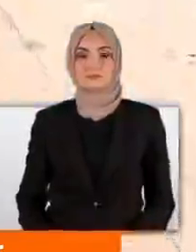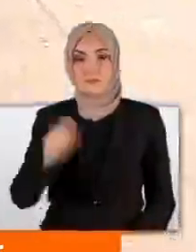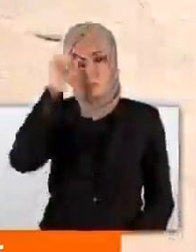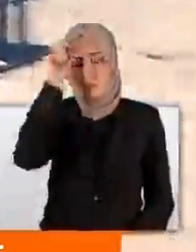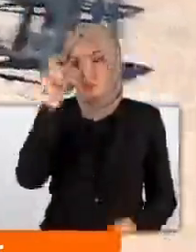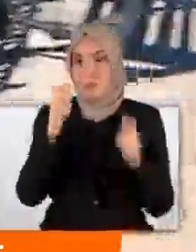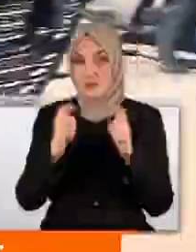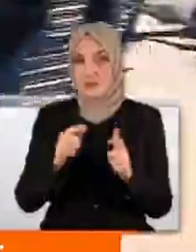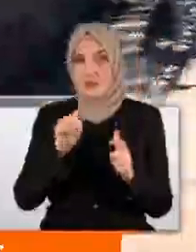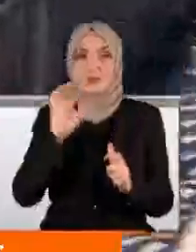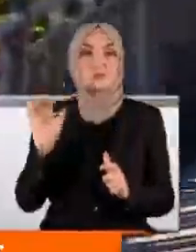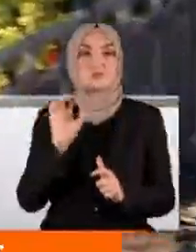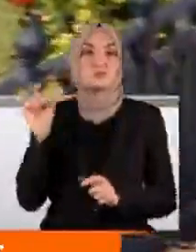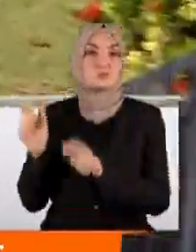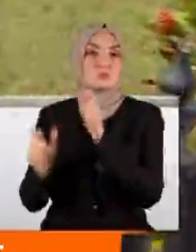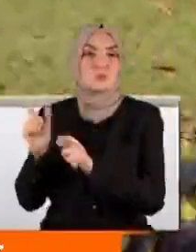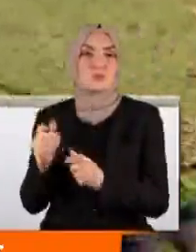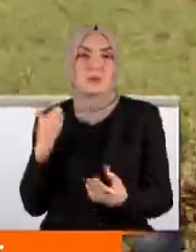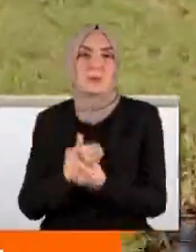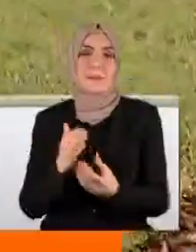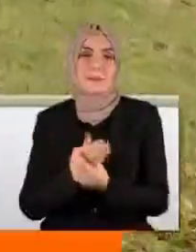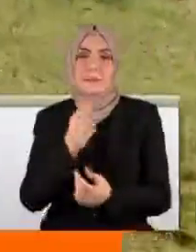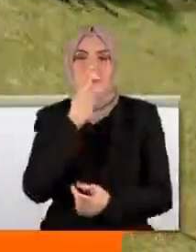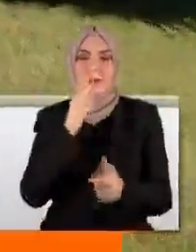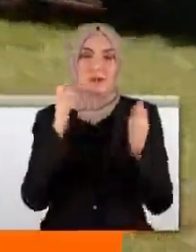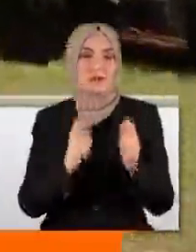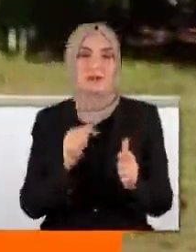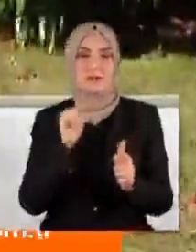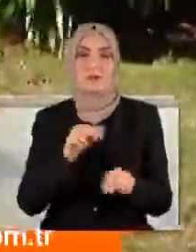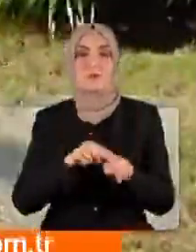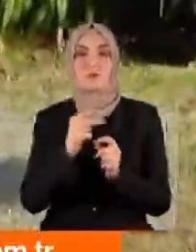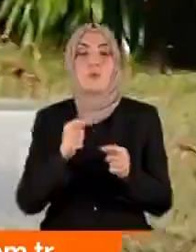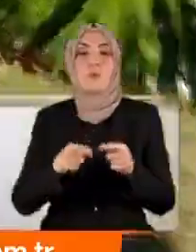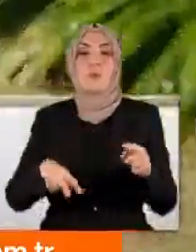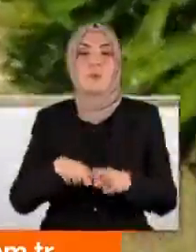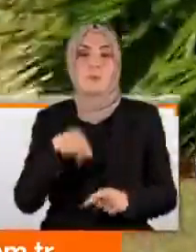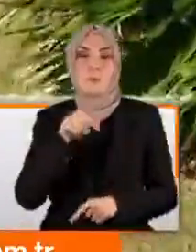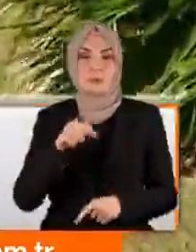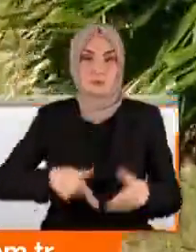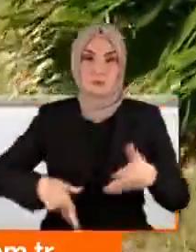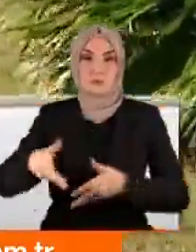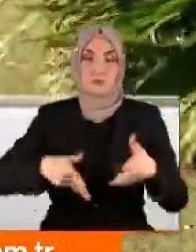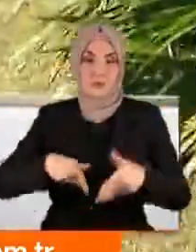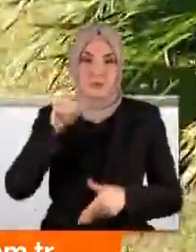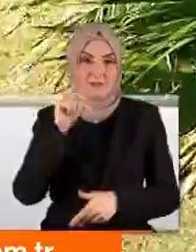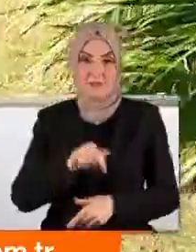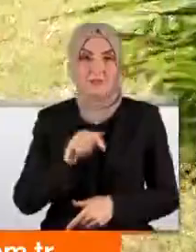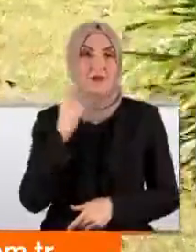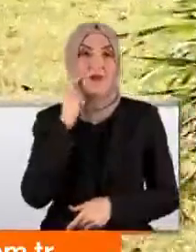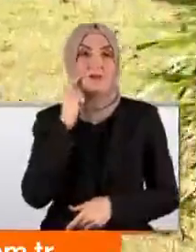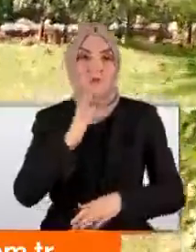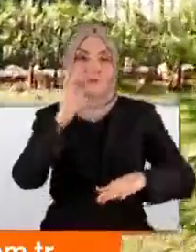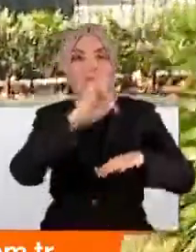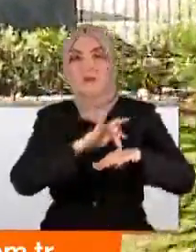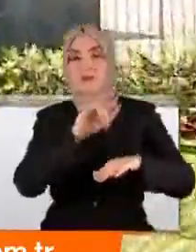Türkiye'deki turistlerin uğrak yerlerinden biri de Küba'da Puerto Caddesi üzerindeki bu Atatürk büstü. Birçok devlet